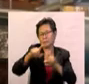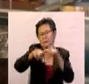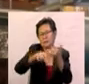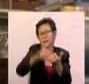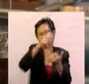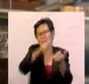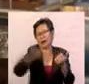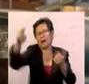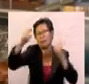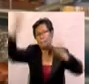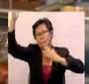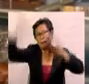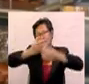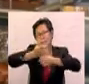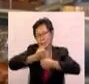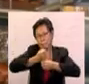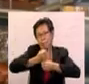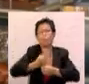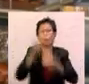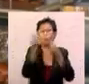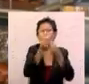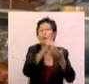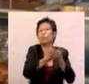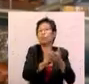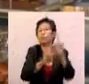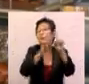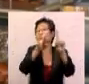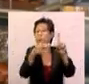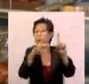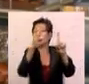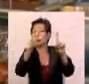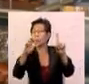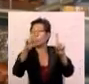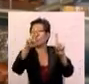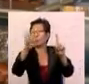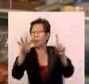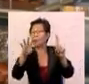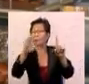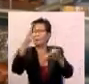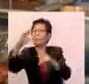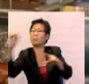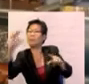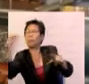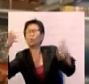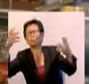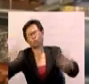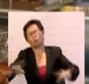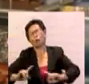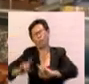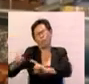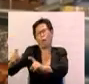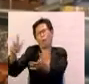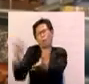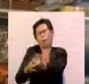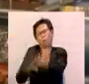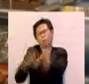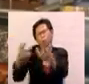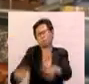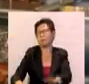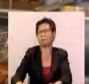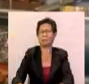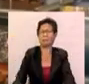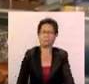pensijilan halal Malaysia. Daripada jumlah itu, sebanyak 1,624 syarikat telah diberi pengesahan.